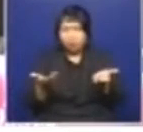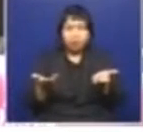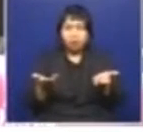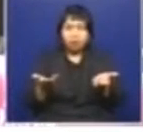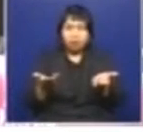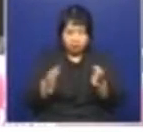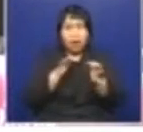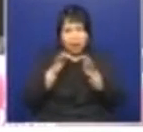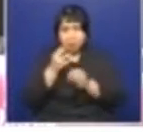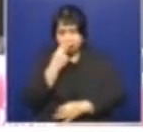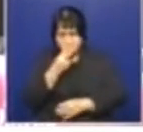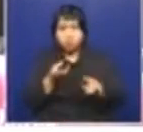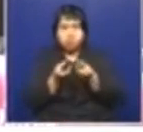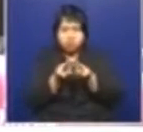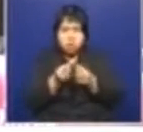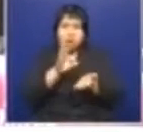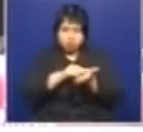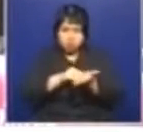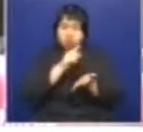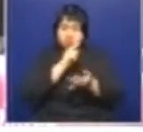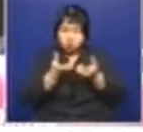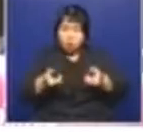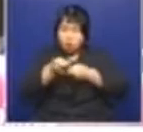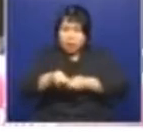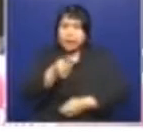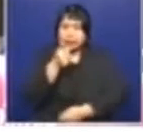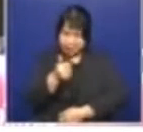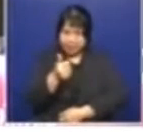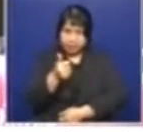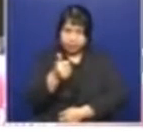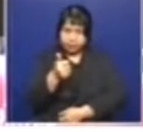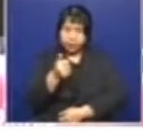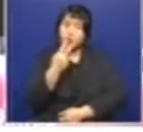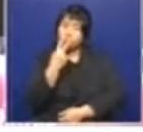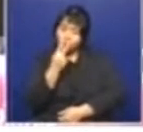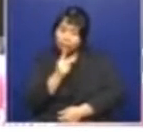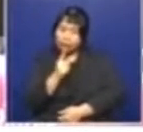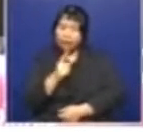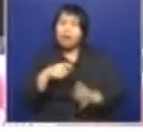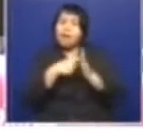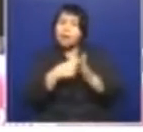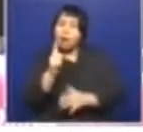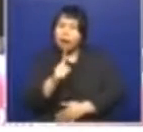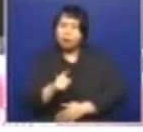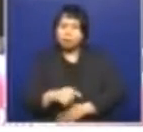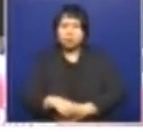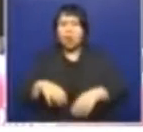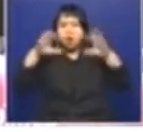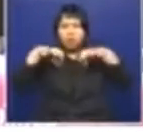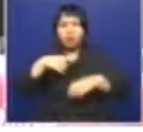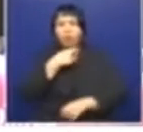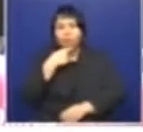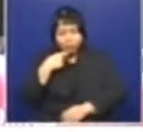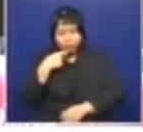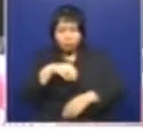ต้องดูรายละเอียดว่าถ้าสินค้าเกษตรดีสูงต้องไปดูด้วยมันสูงเพราะอะไรมันแรงมันไม่มีจะขายของ